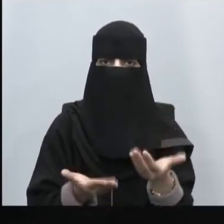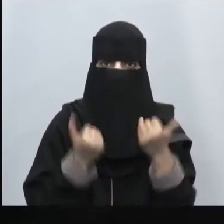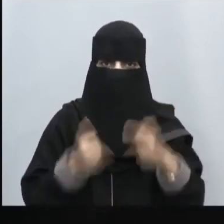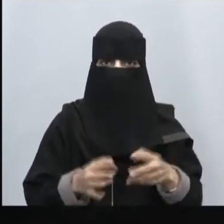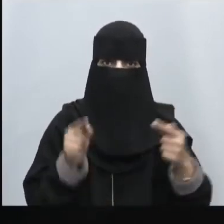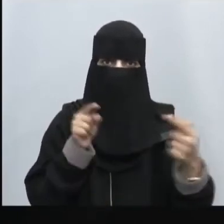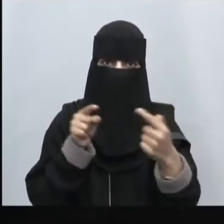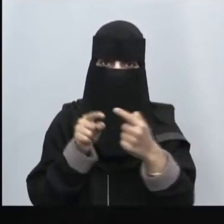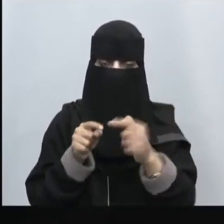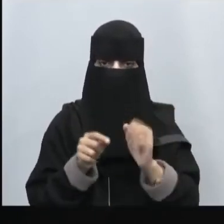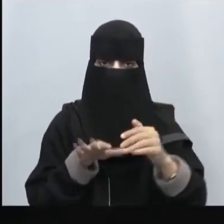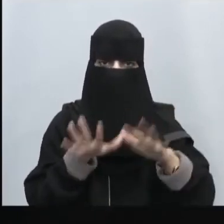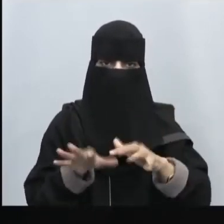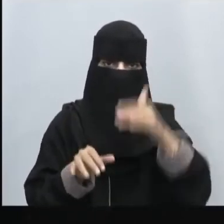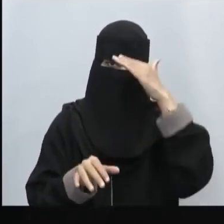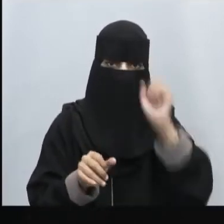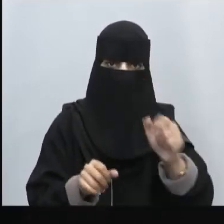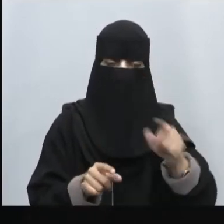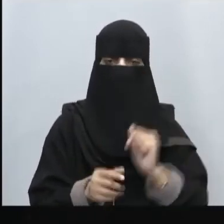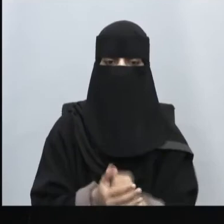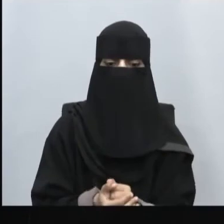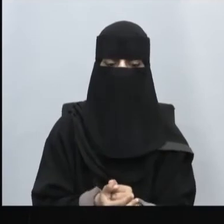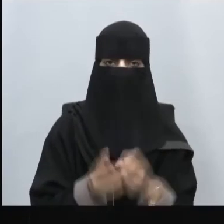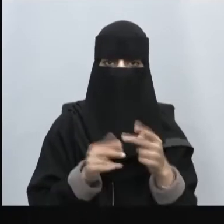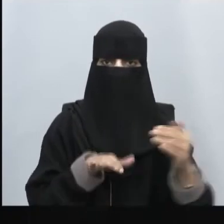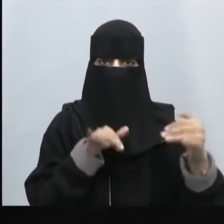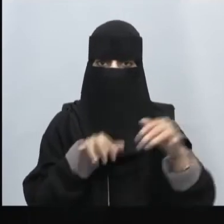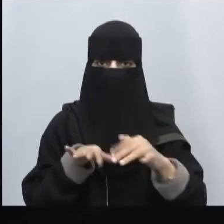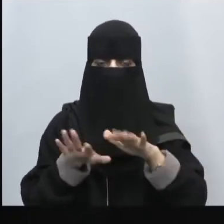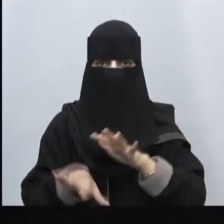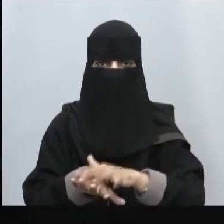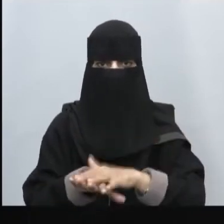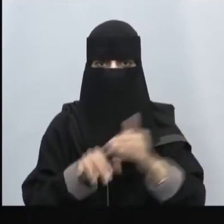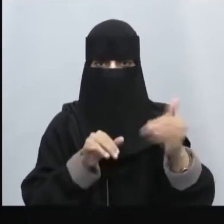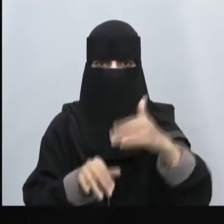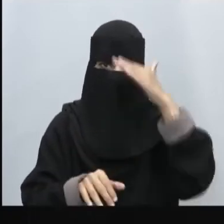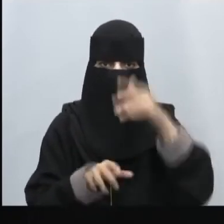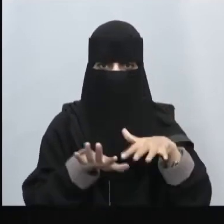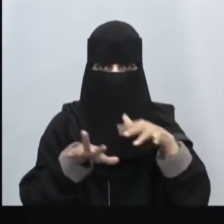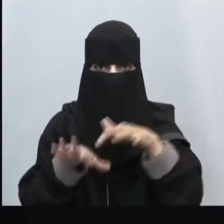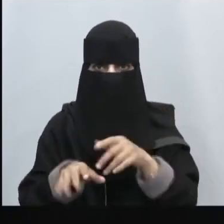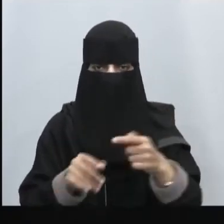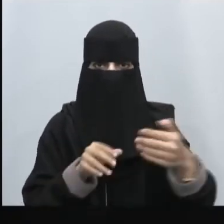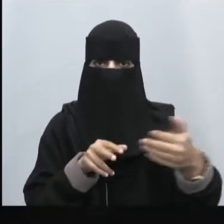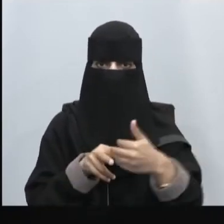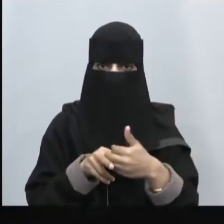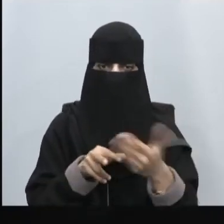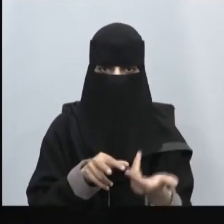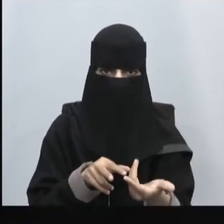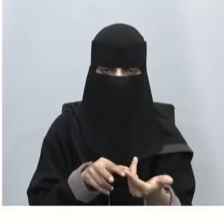ان نعرف كيف كانت اوضاع المسلمين قبل ان يبدا الصليبيين بحملاتهم العسكريه تجاه العالم